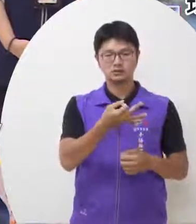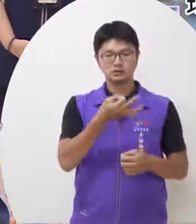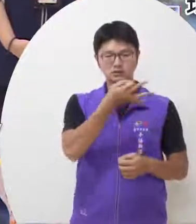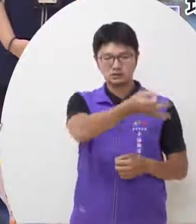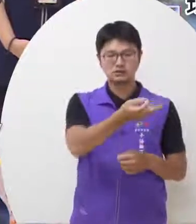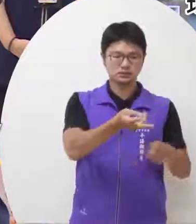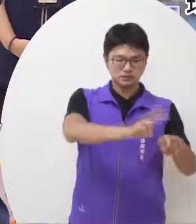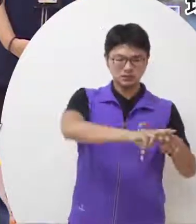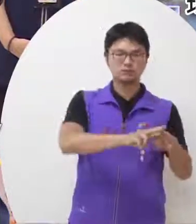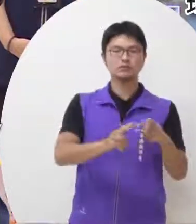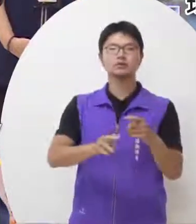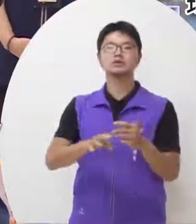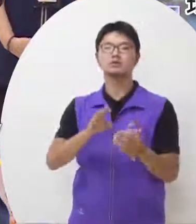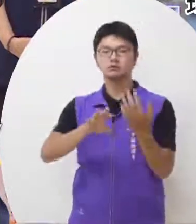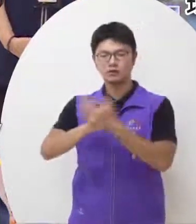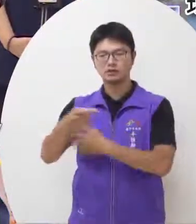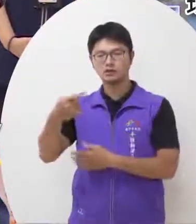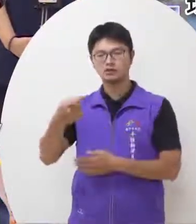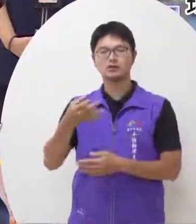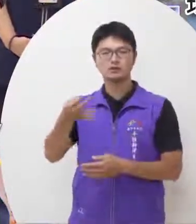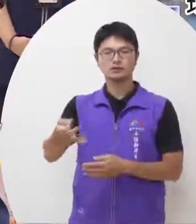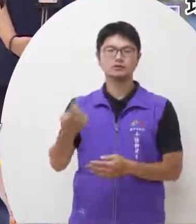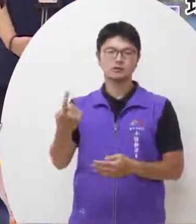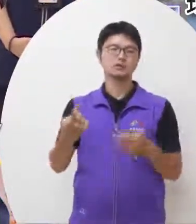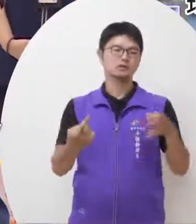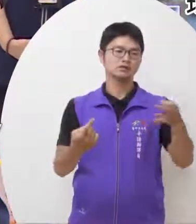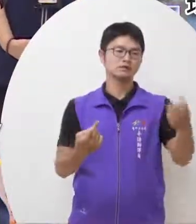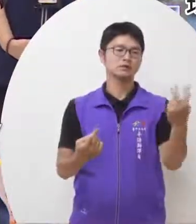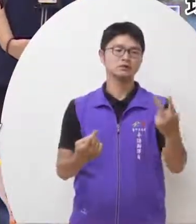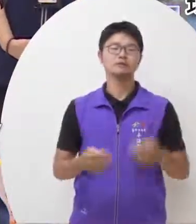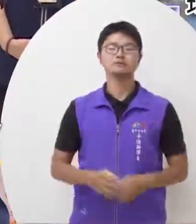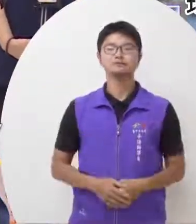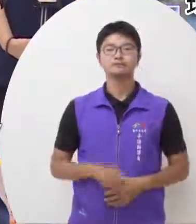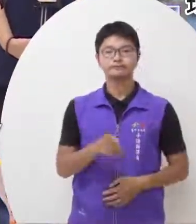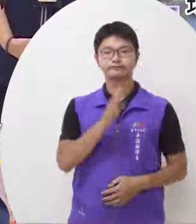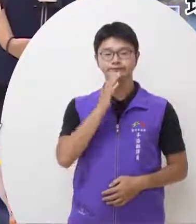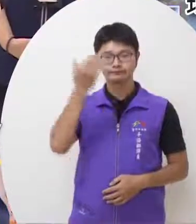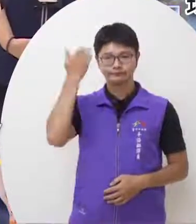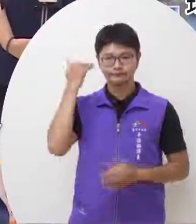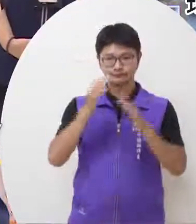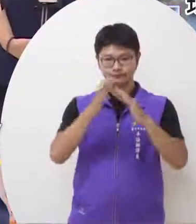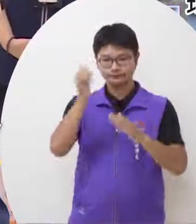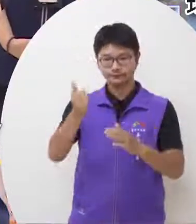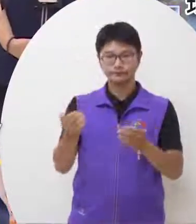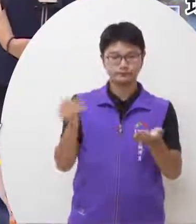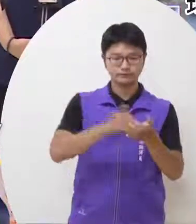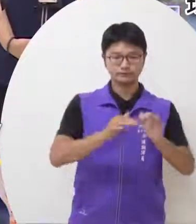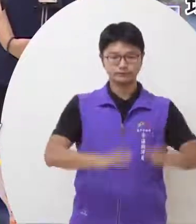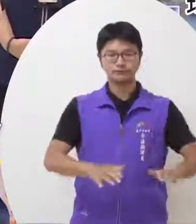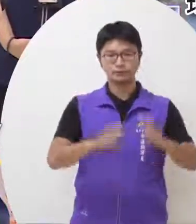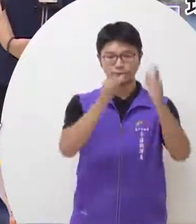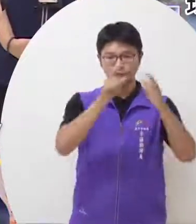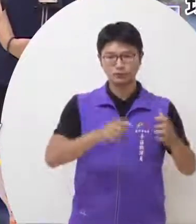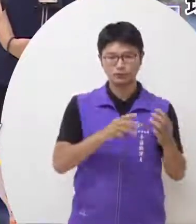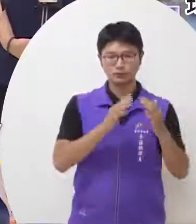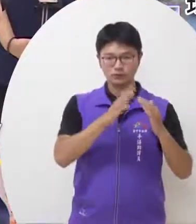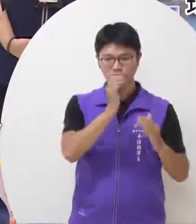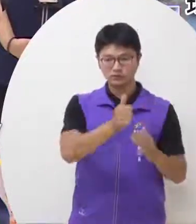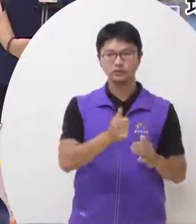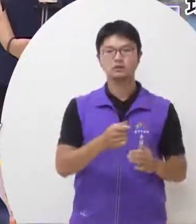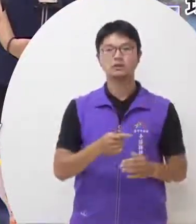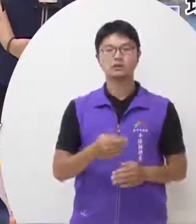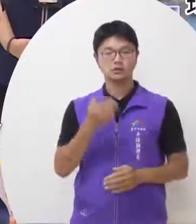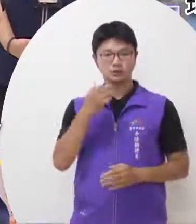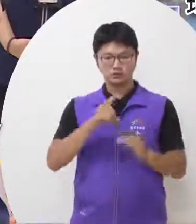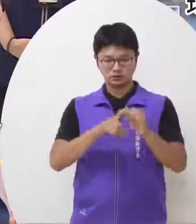哦，很少很少的原因是在过去的市长一直到我们卢市长都坚持我们市民火化我们不收